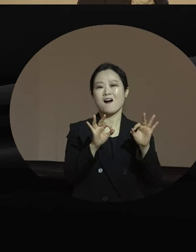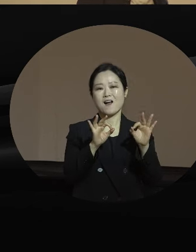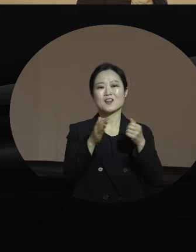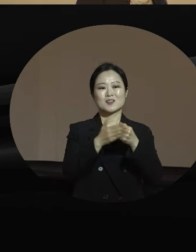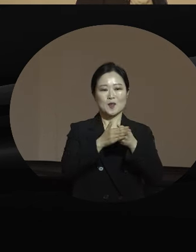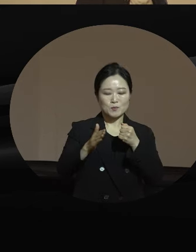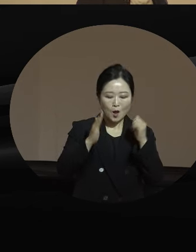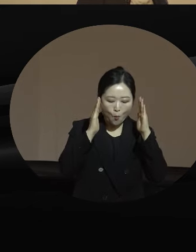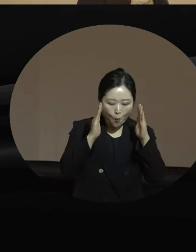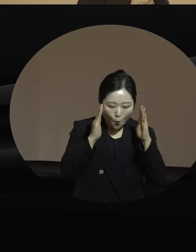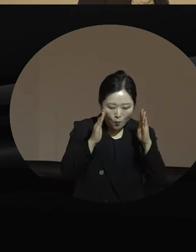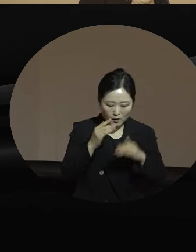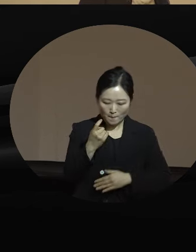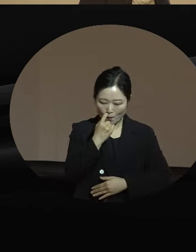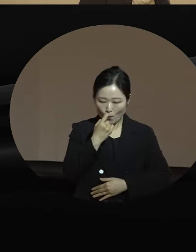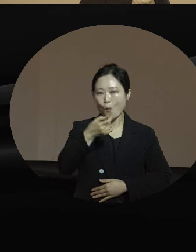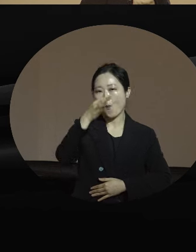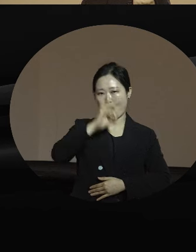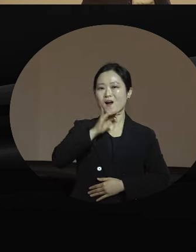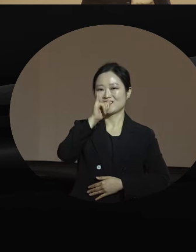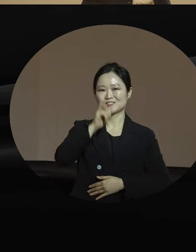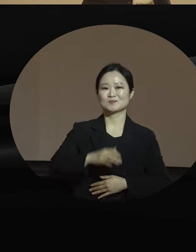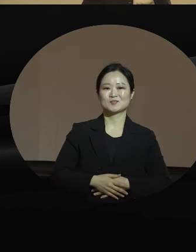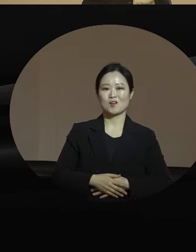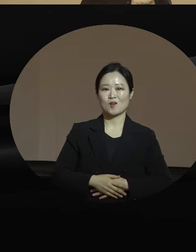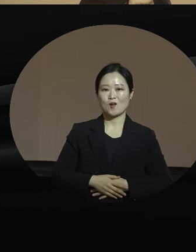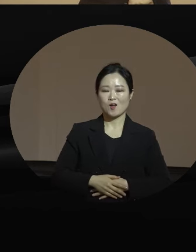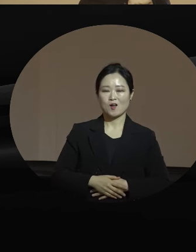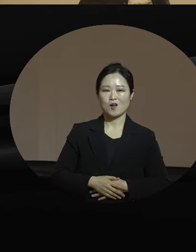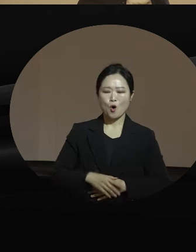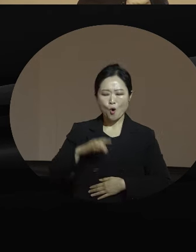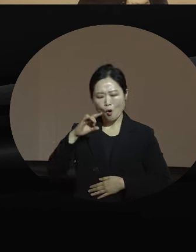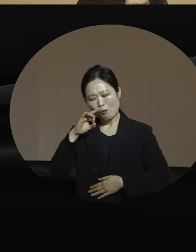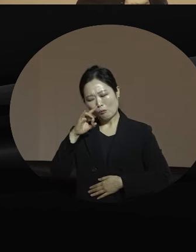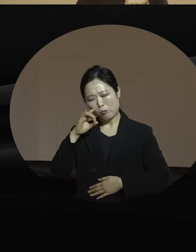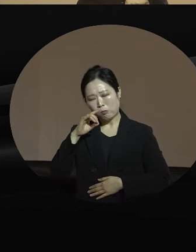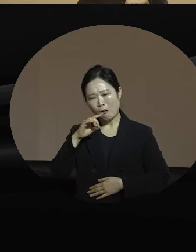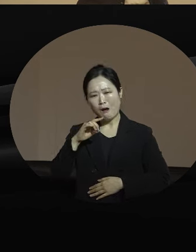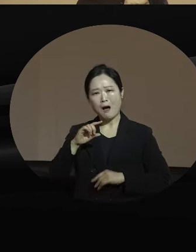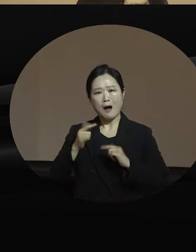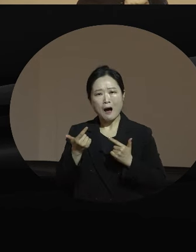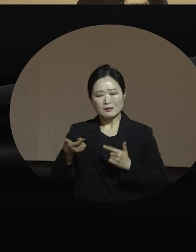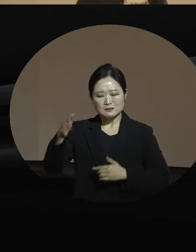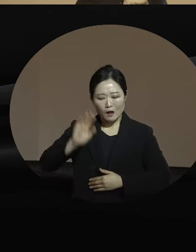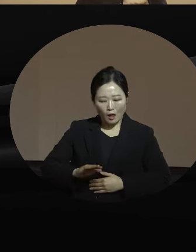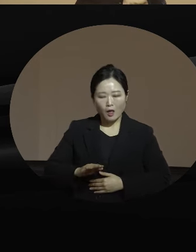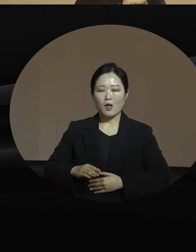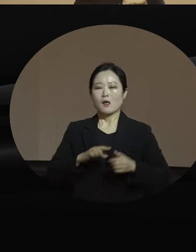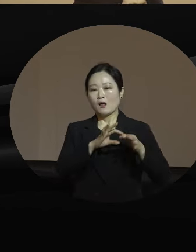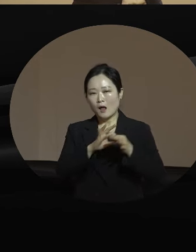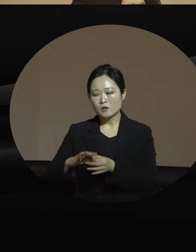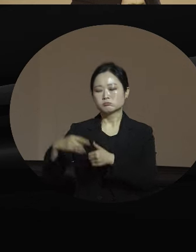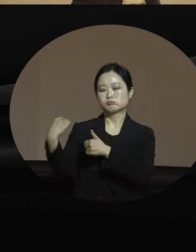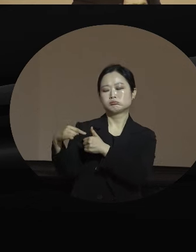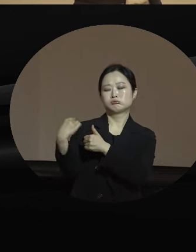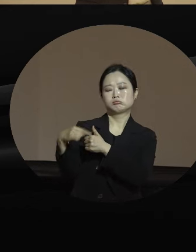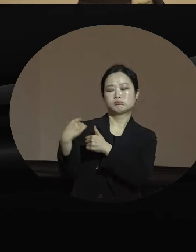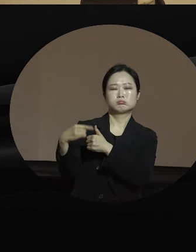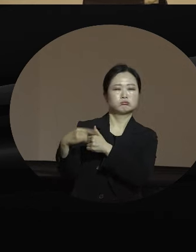학습의 완성도도 굉장히 높아요. 궁금하지 않은 걸 배웠기 때문에 우리가 정말 유용한 지식들이 별로 없는